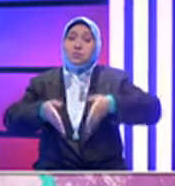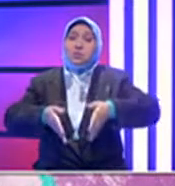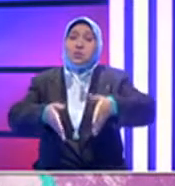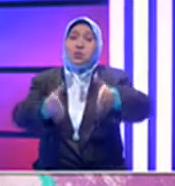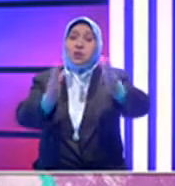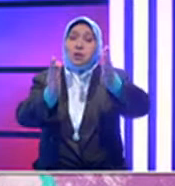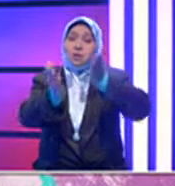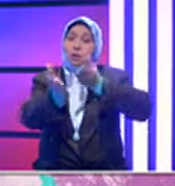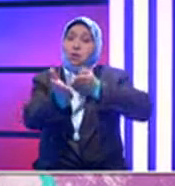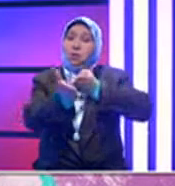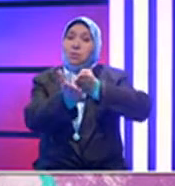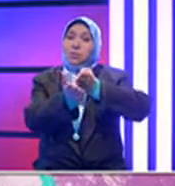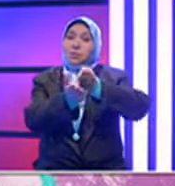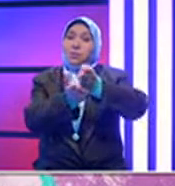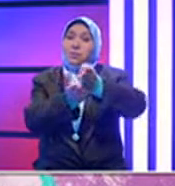ihdinashirotolmustakim